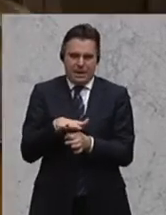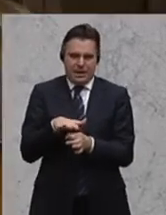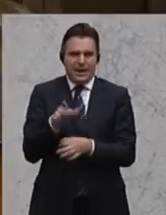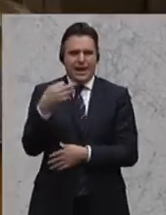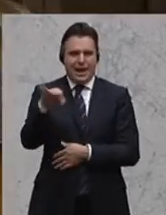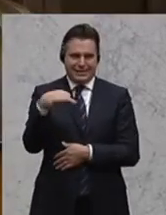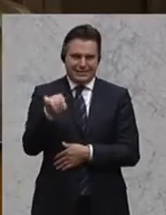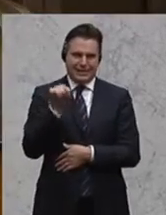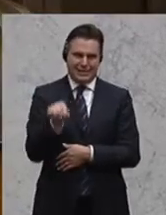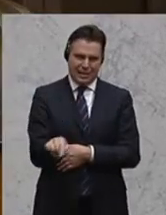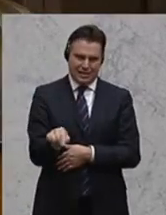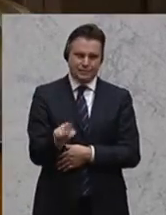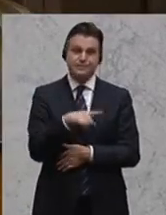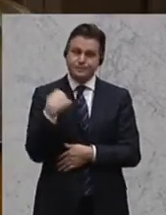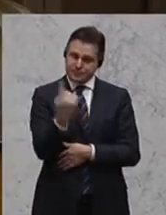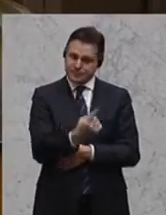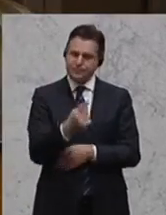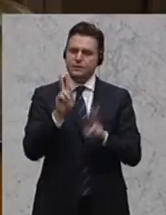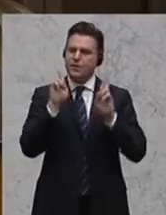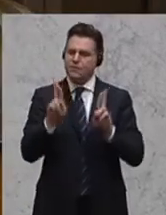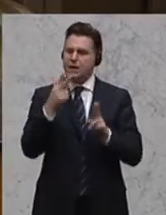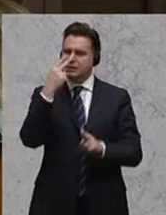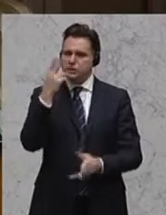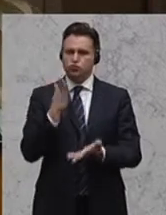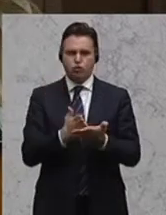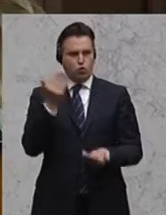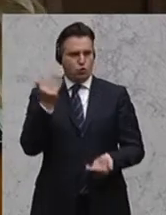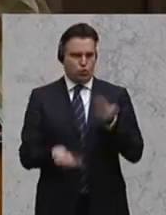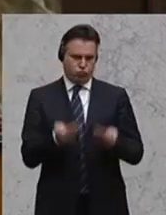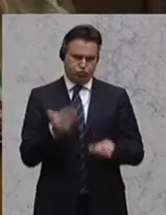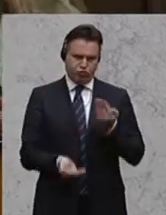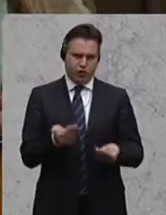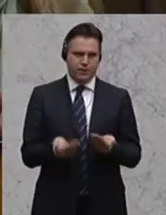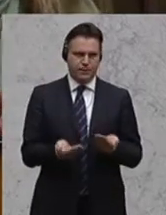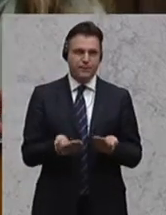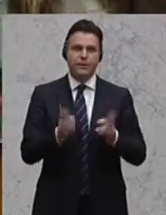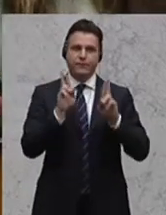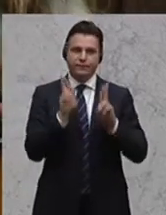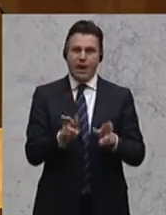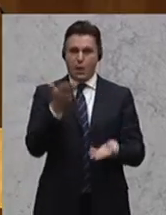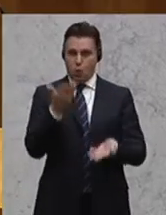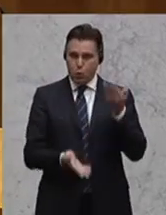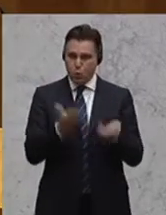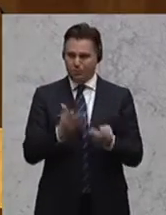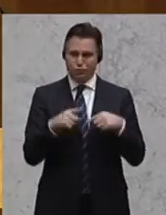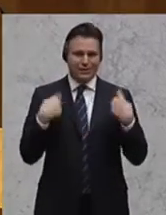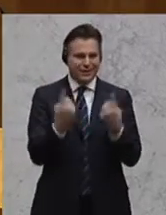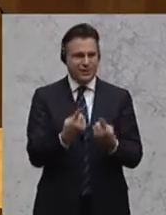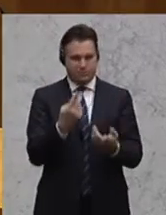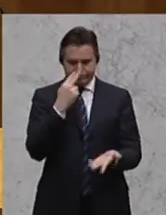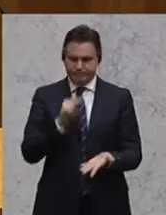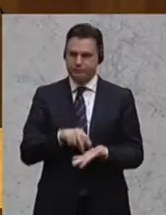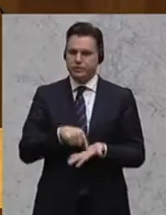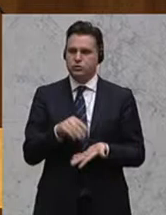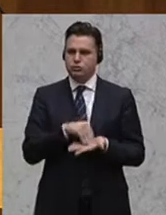Meine Damen und Herren, das ist ein wesentlicher Unterschied. Das ist ein wesentlicher Unterschied, den wir hier festgemacht